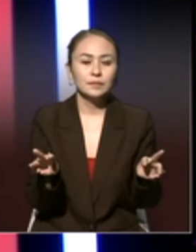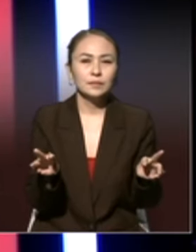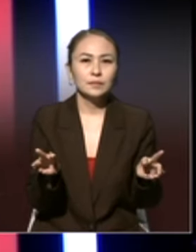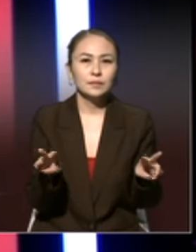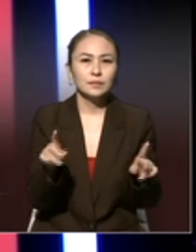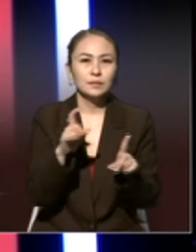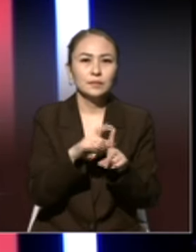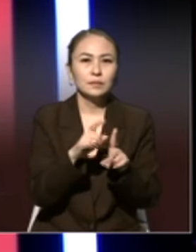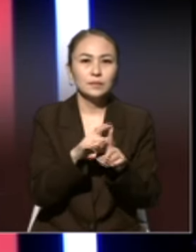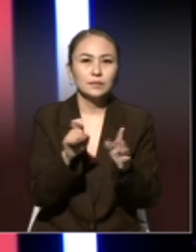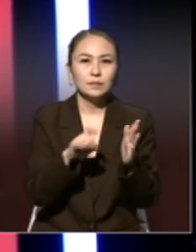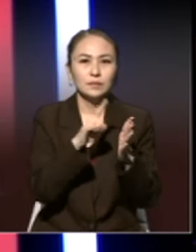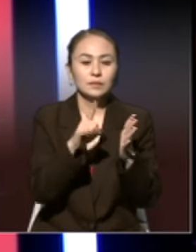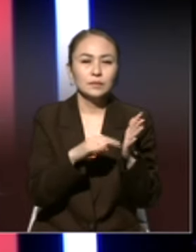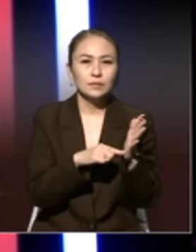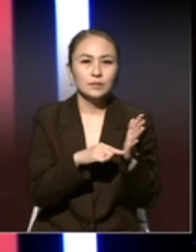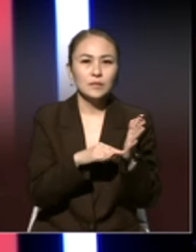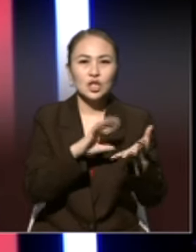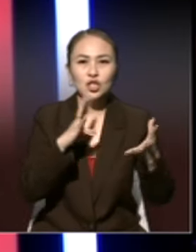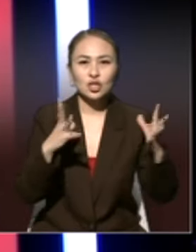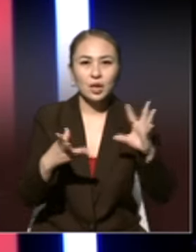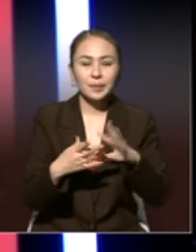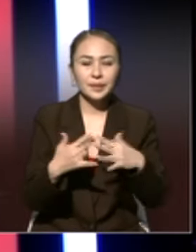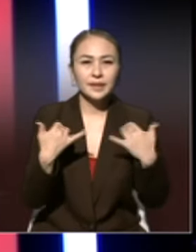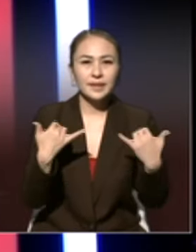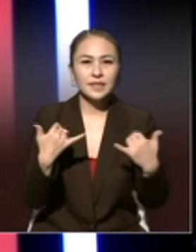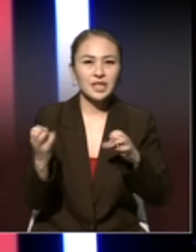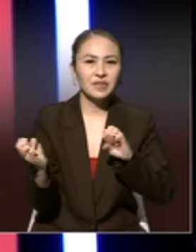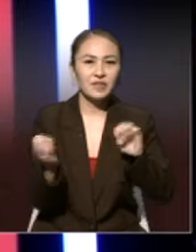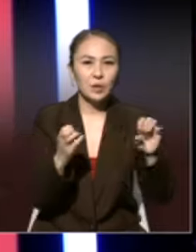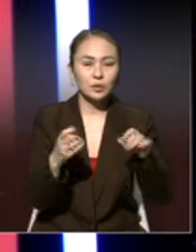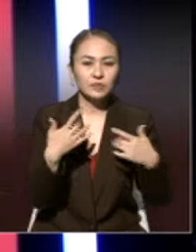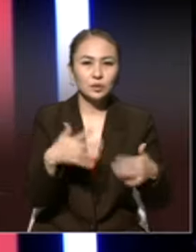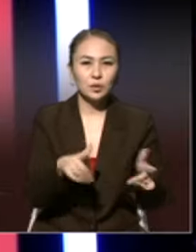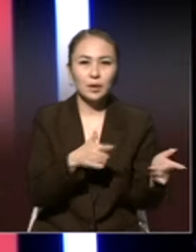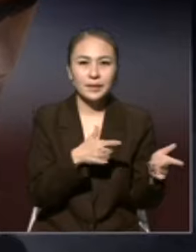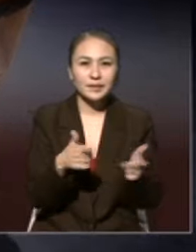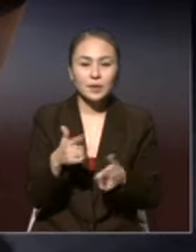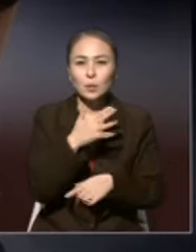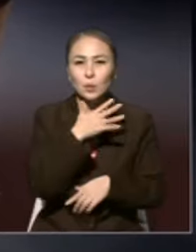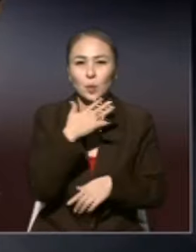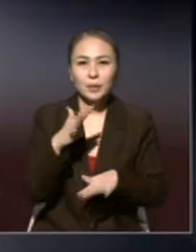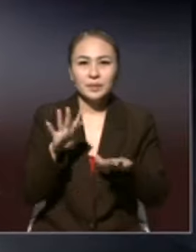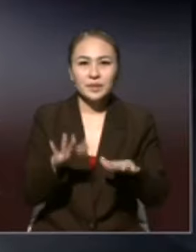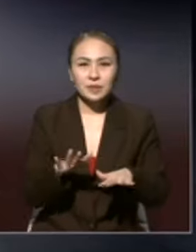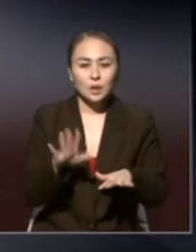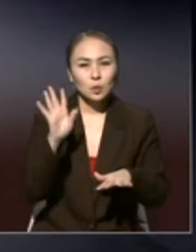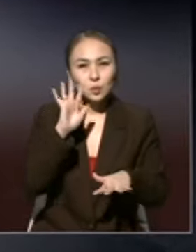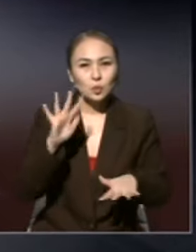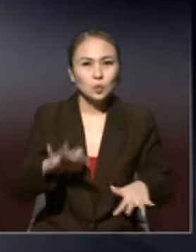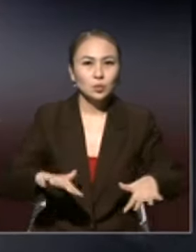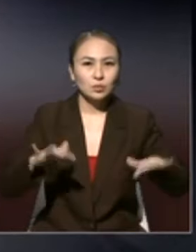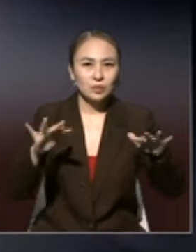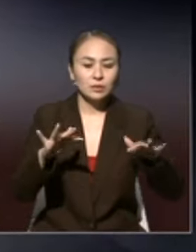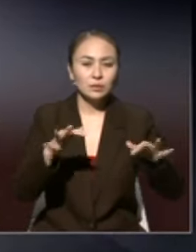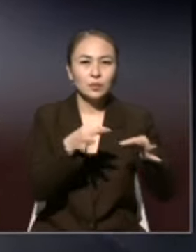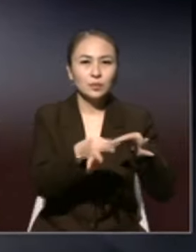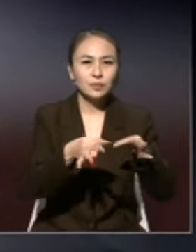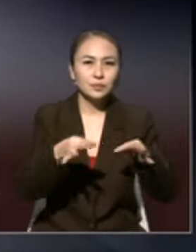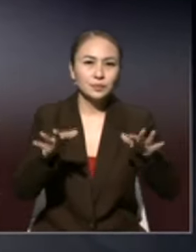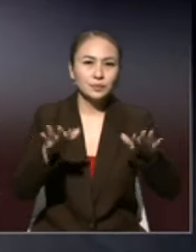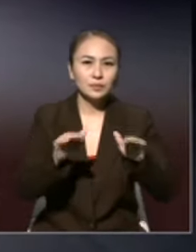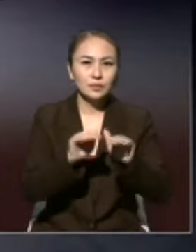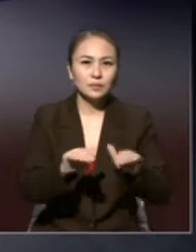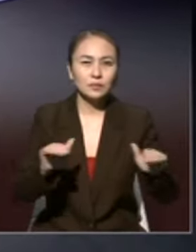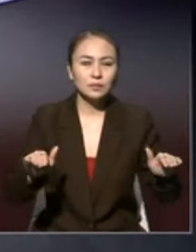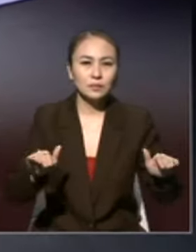министрлігінің өкіліне сұрағым бар. Жалпы енді қазір эвакуацияланды, иә, барлық жерлер, барлық жаңағы су басқан өңірлер. Сол жердегі